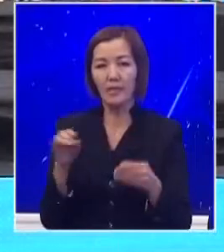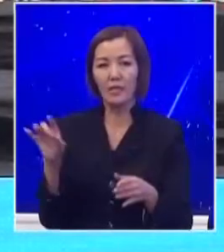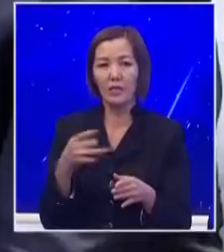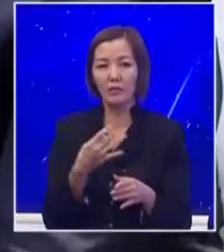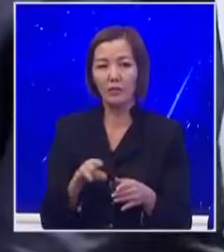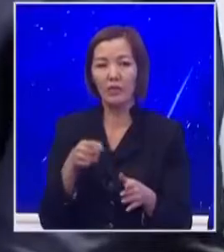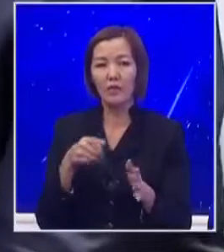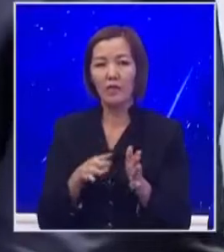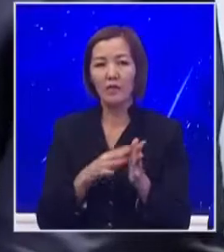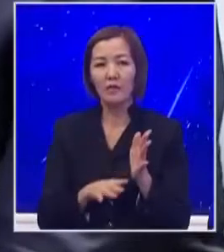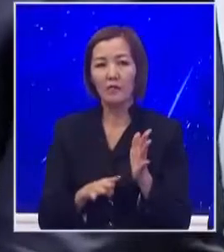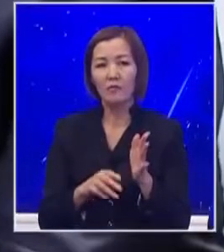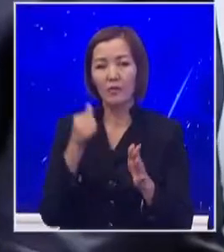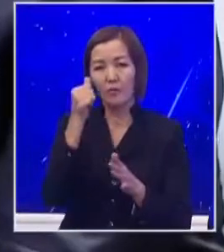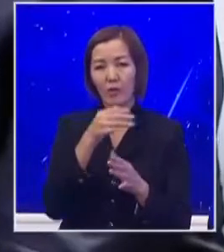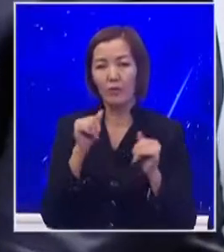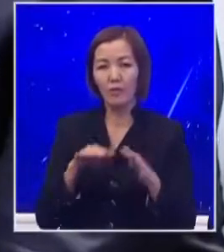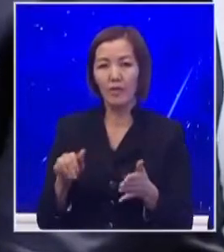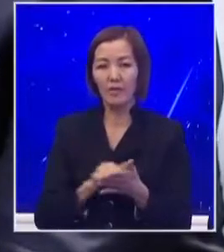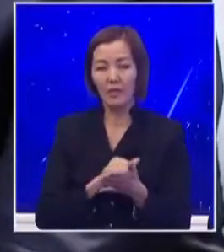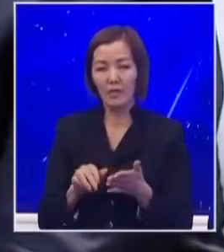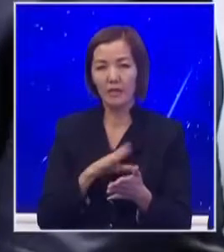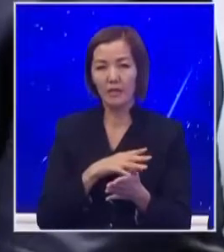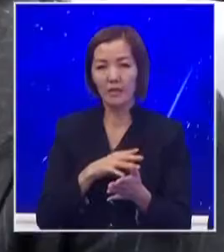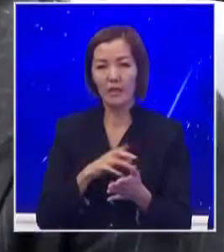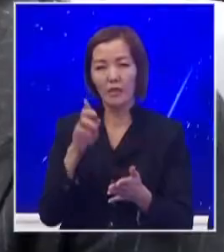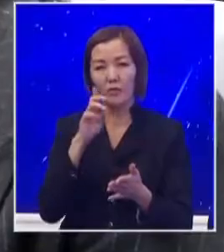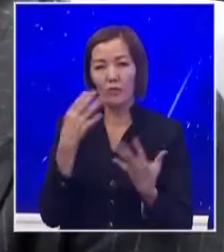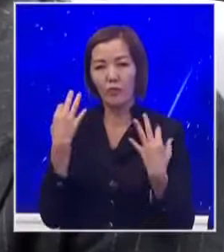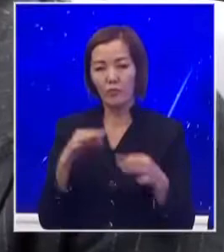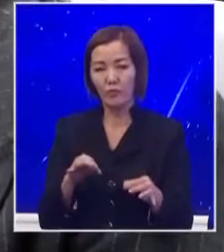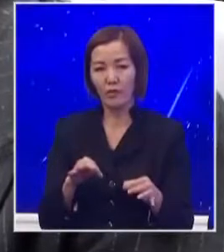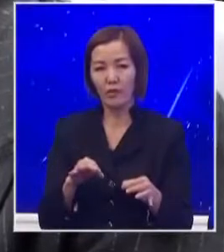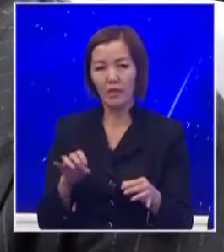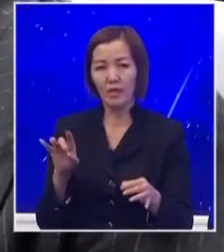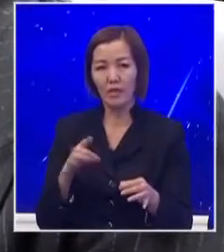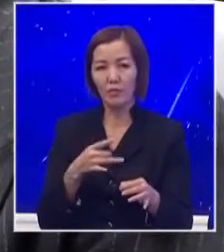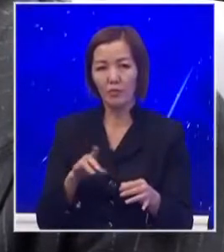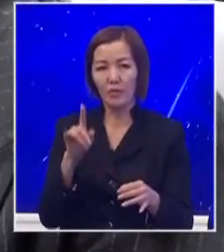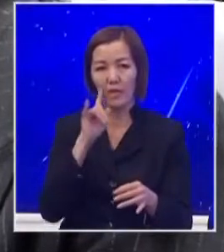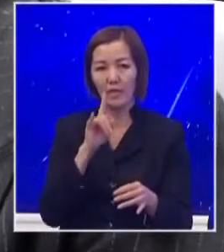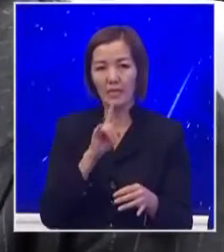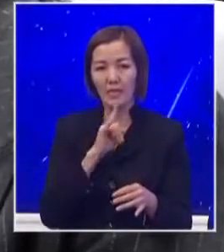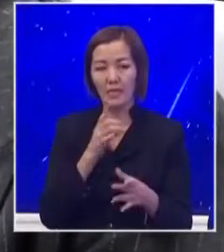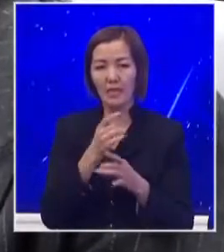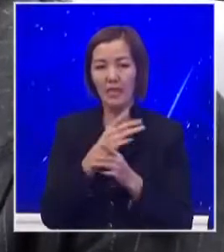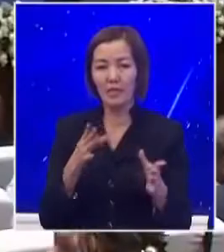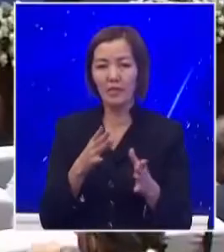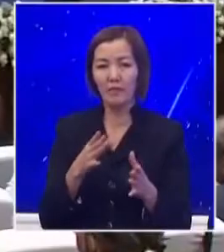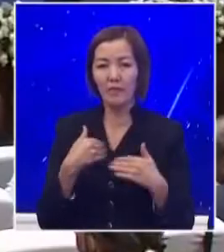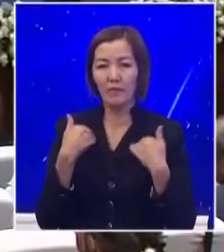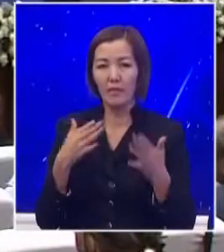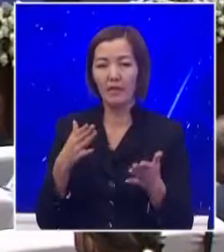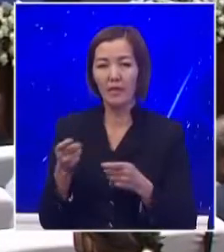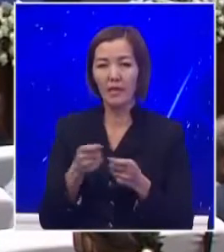в 1990 году, была принята декларация о государственном суверенитете республики. В торжественном поздравлении земляков